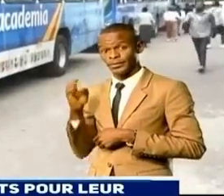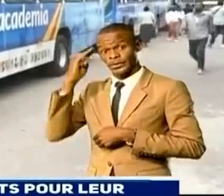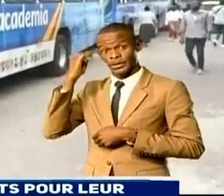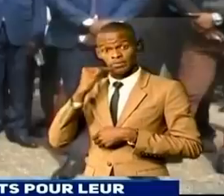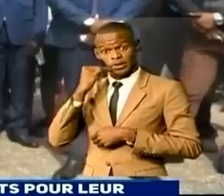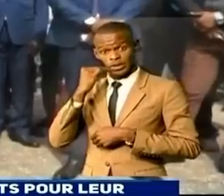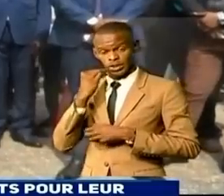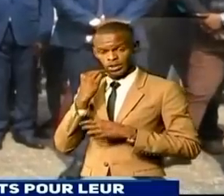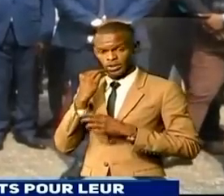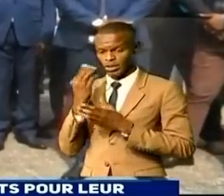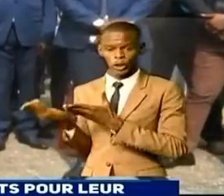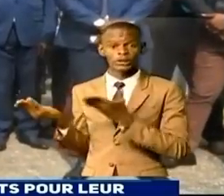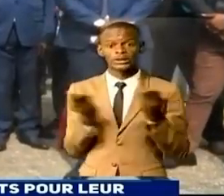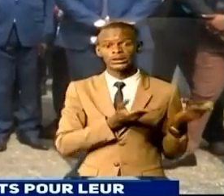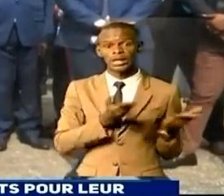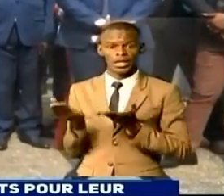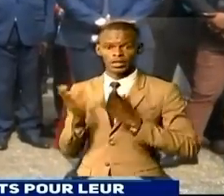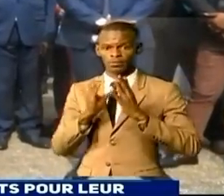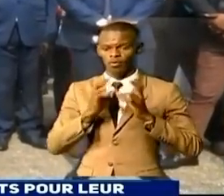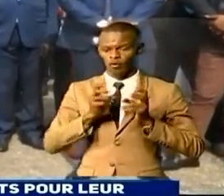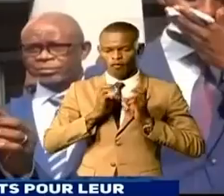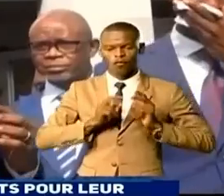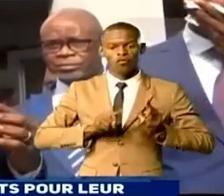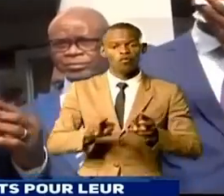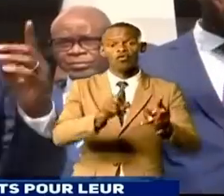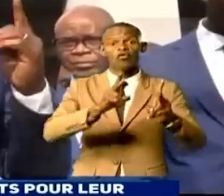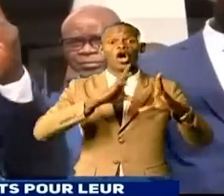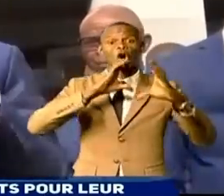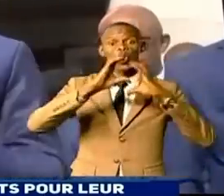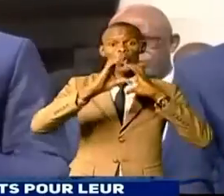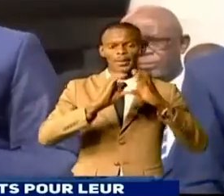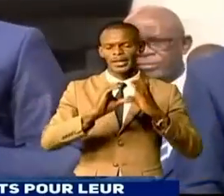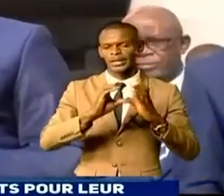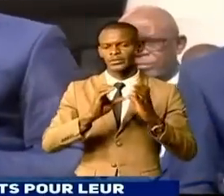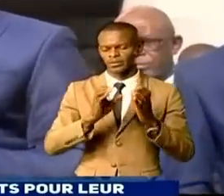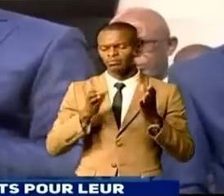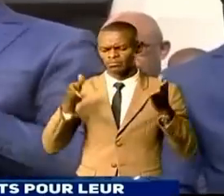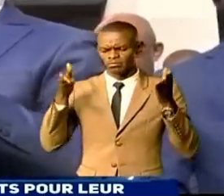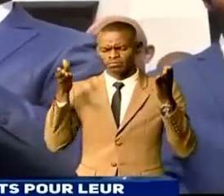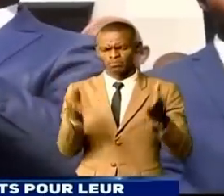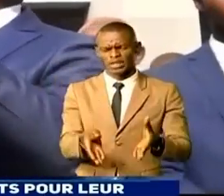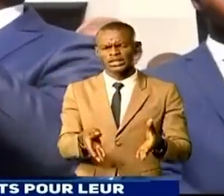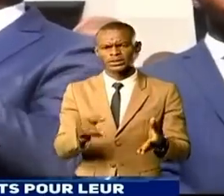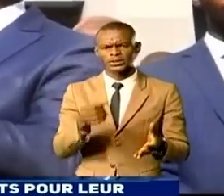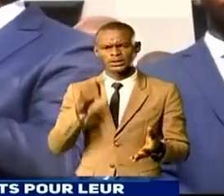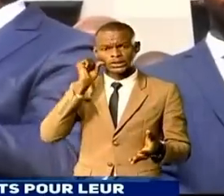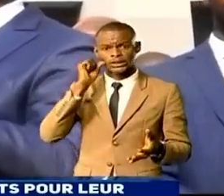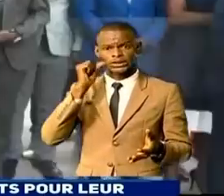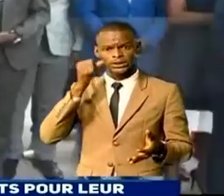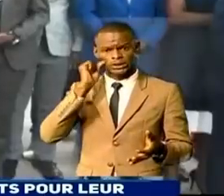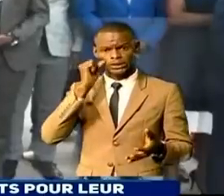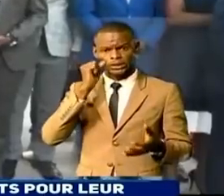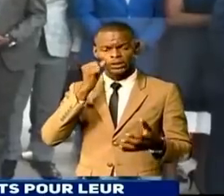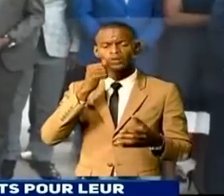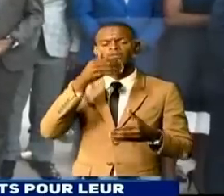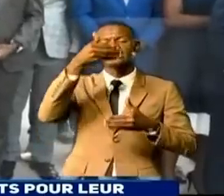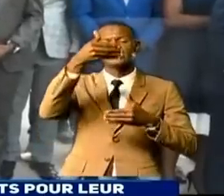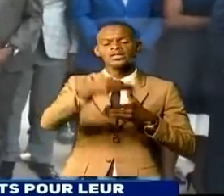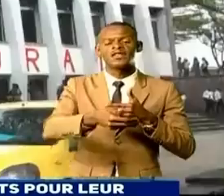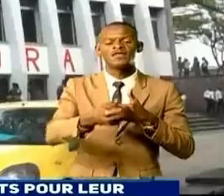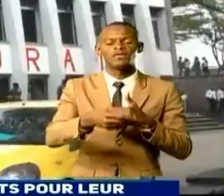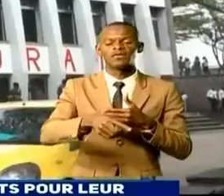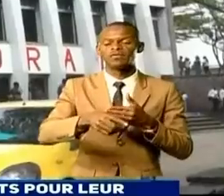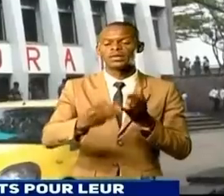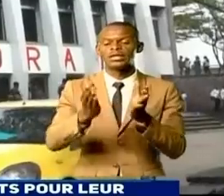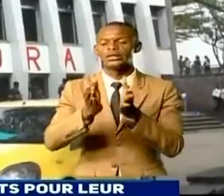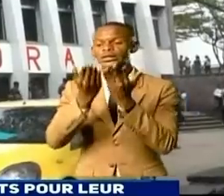Les ministres des Transports, Voies des Communications et des Désenclavements étaient les mardis 24 mai 2022 à l'Université